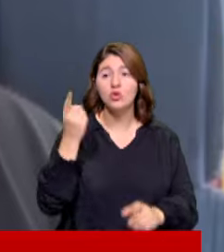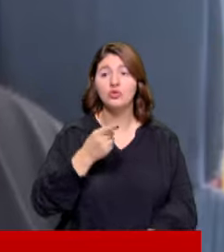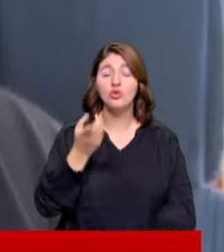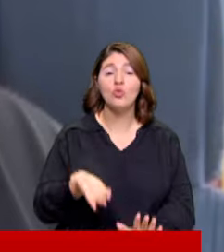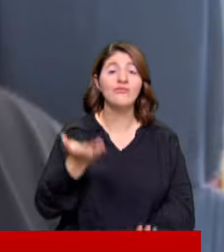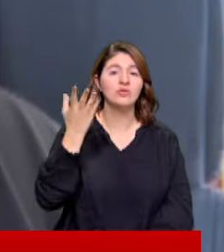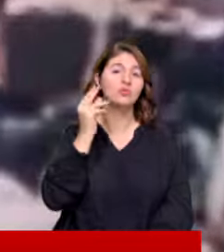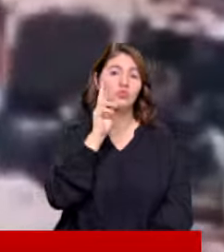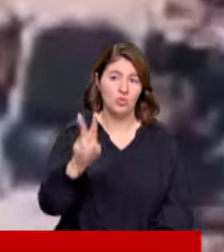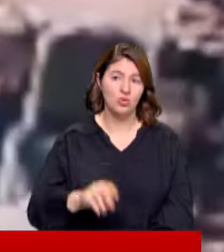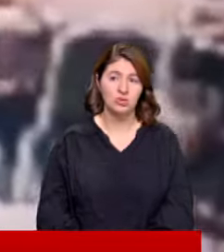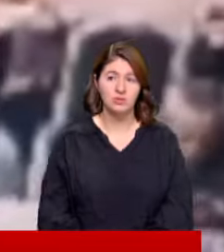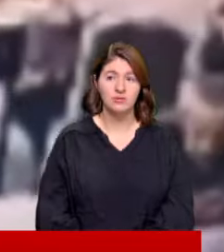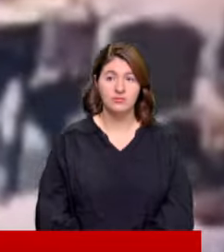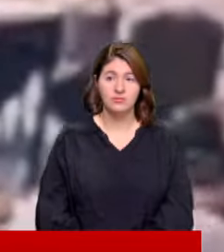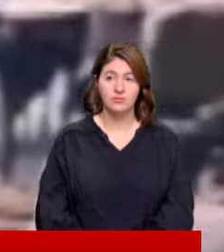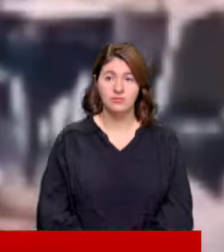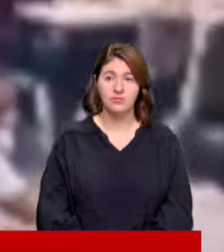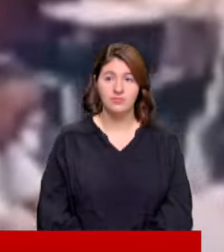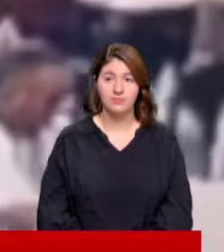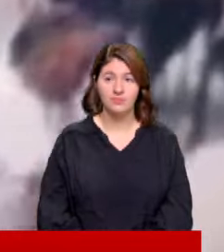oranında yüksek olduğunu görüyoruz.